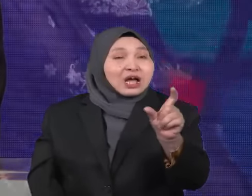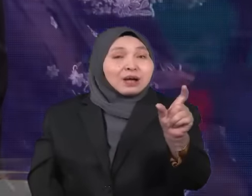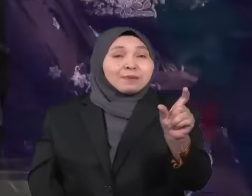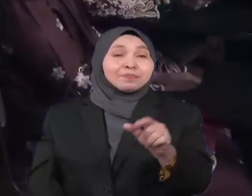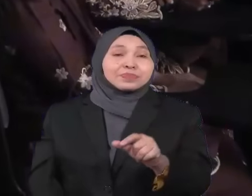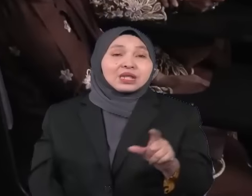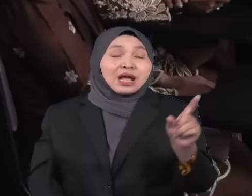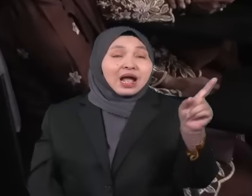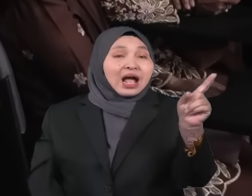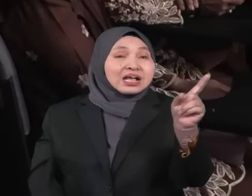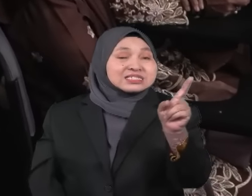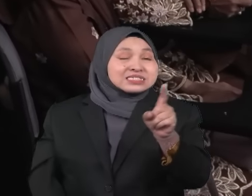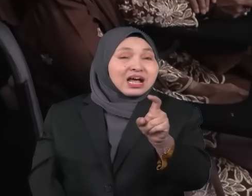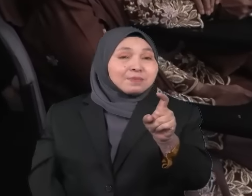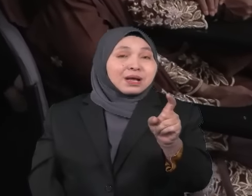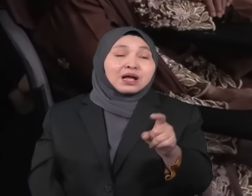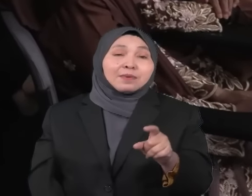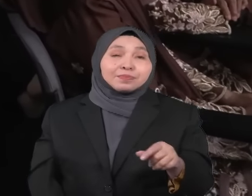Azab.